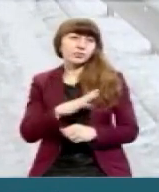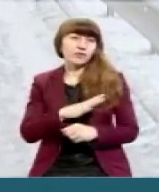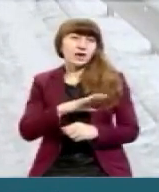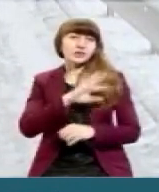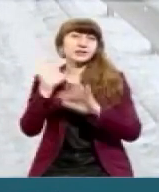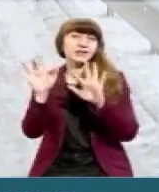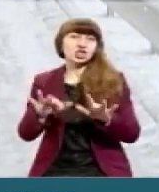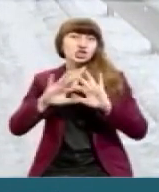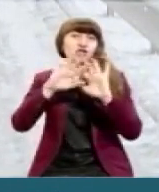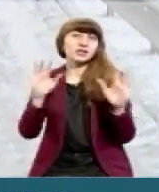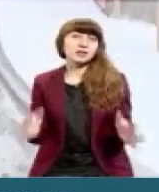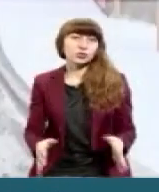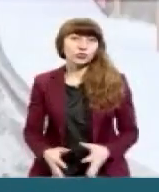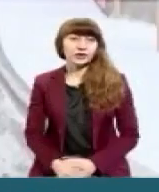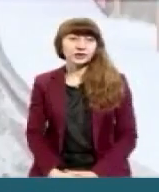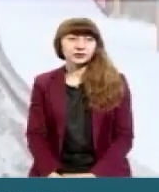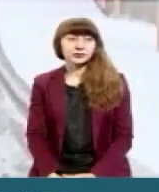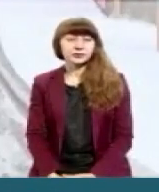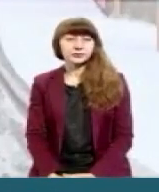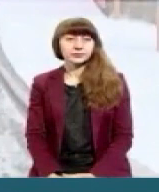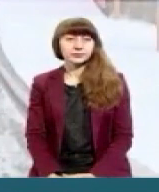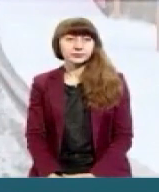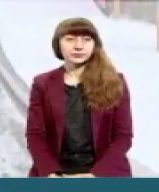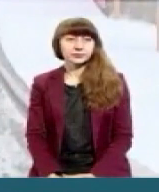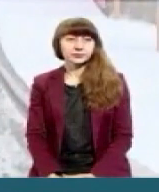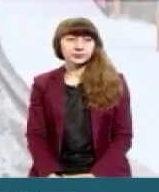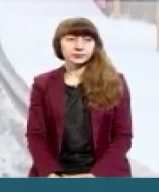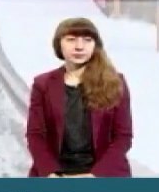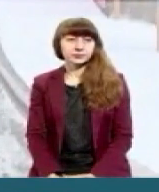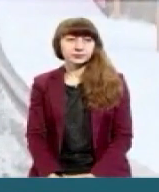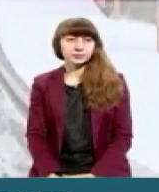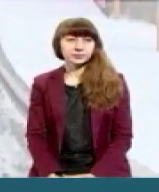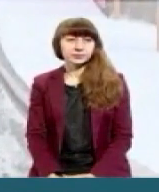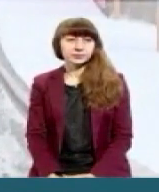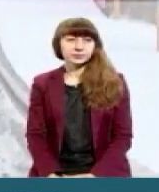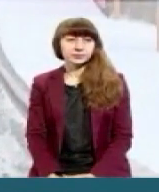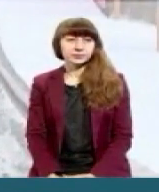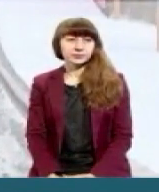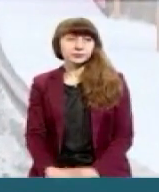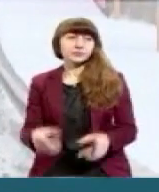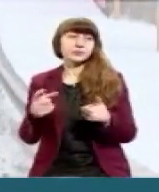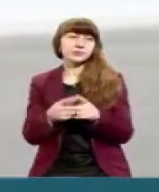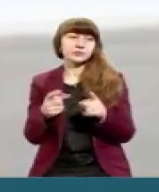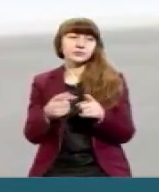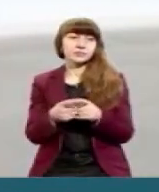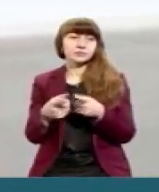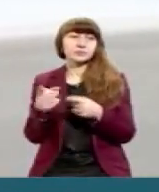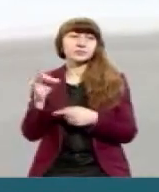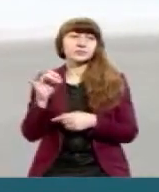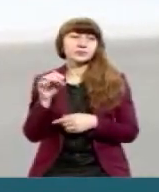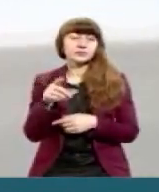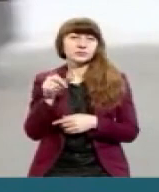көршілес облыстармен жедел байланыс орнатылған. Ауа райының қолайсыздығынан жол қозғалысының жабылуы кезінде шектеу үшін ауыл